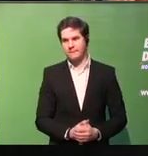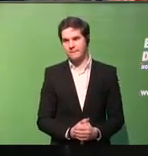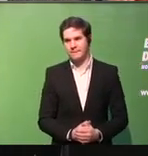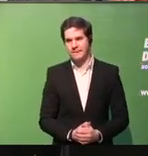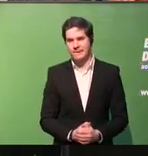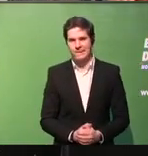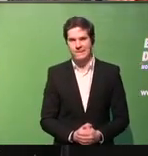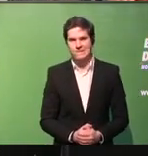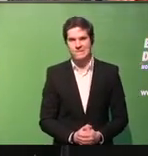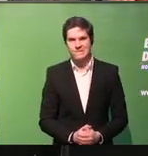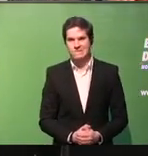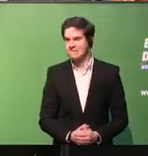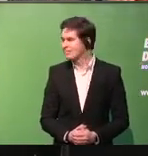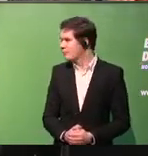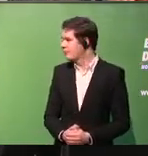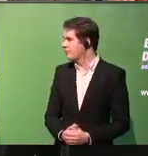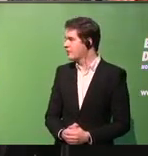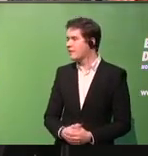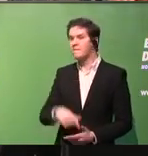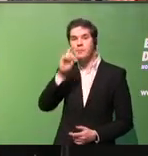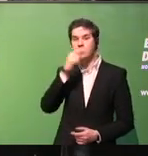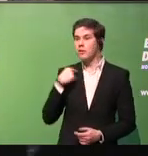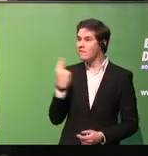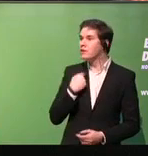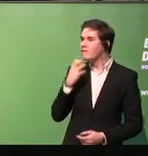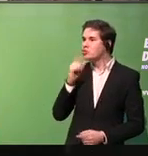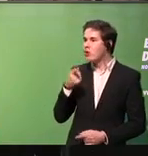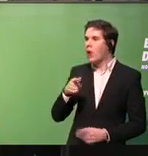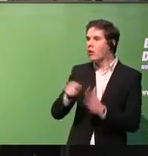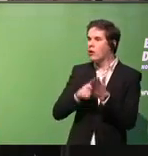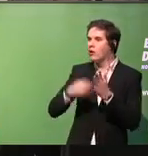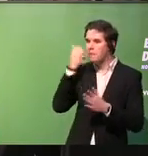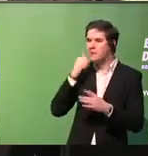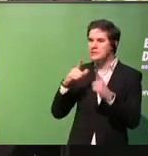Und das Podium würde gerne auch abstimmen und hätte gerne Stimmzettel.